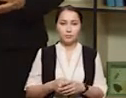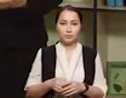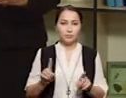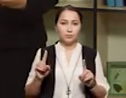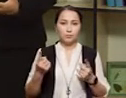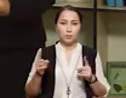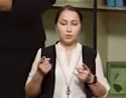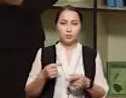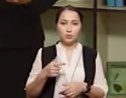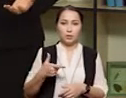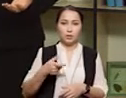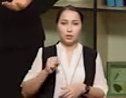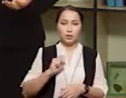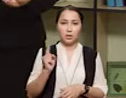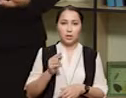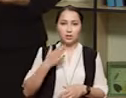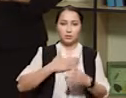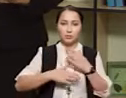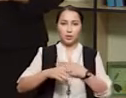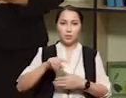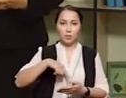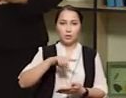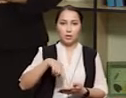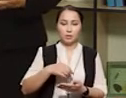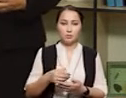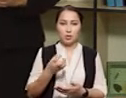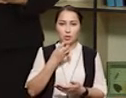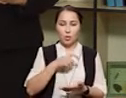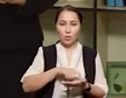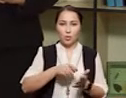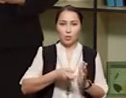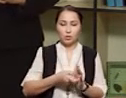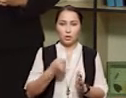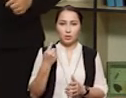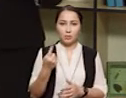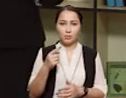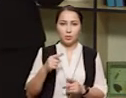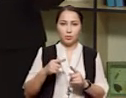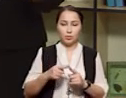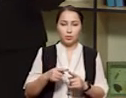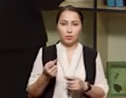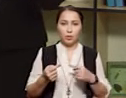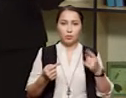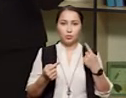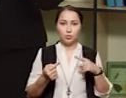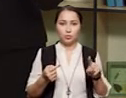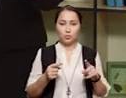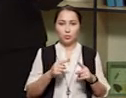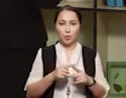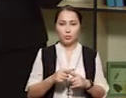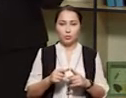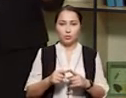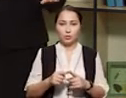unda gazlar sekinroq aralashadi? Ya'ni masalan, xonani bir burchagida atirni sepilsa, narigi burchagiga yetib